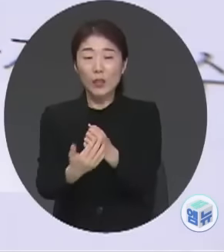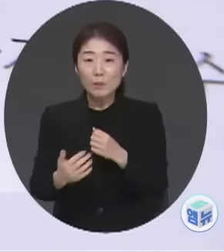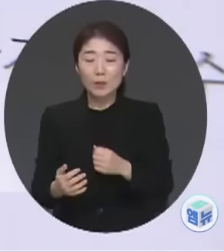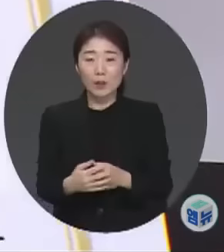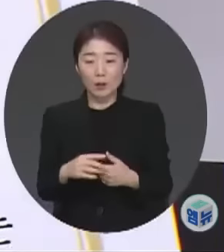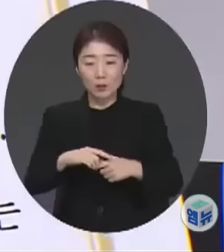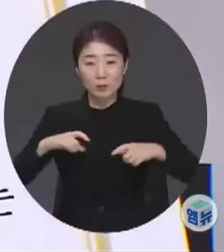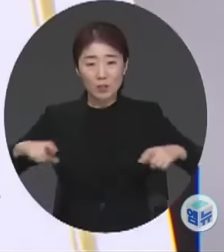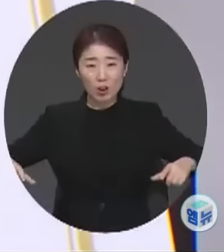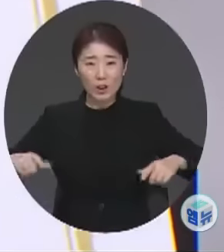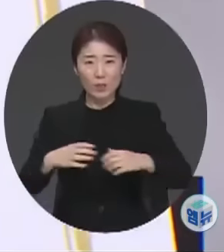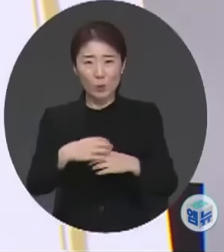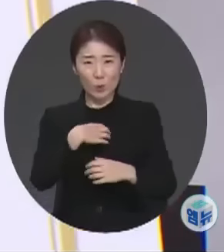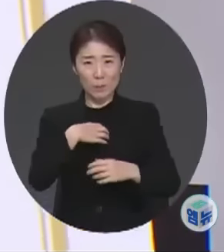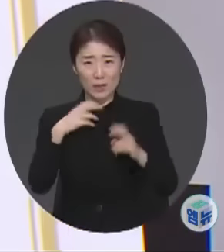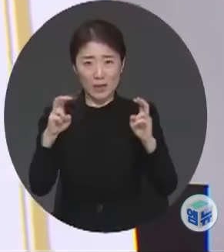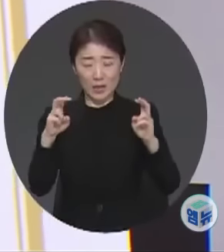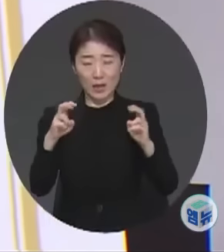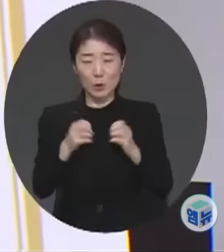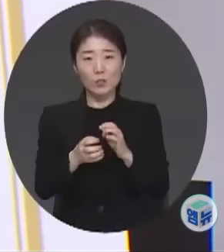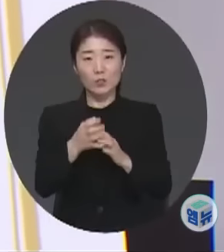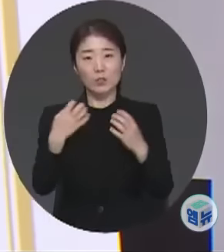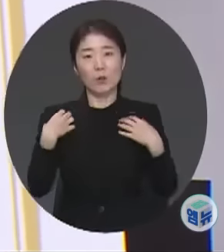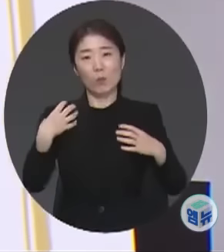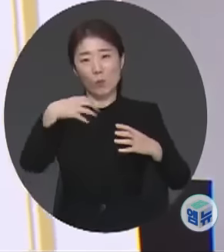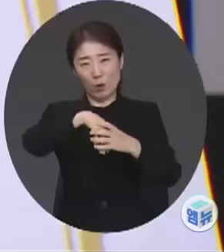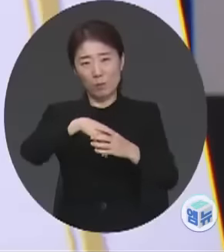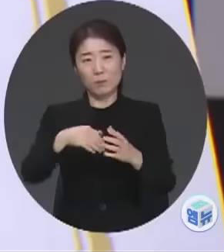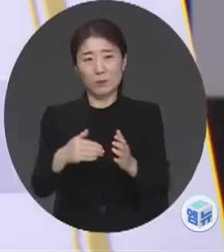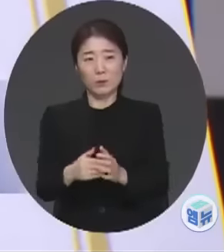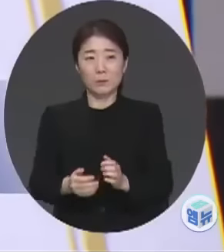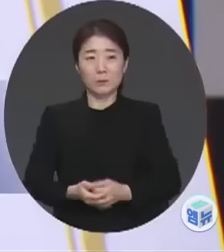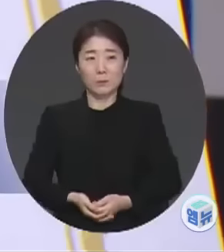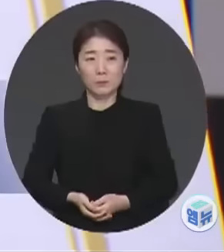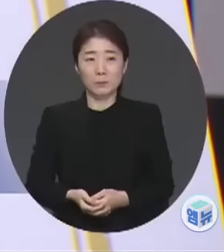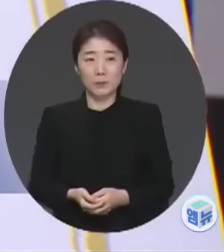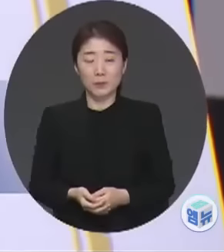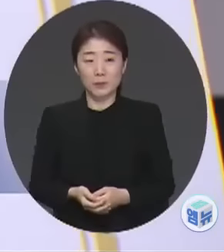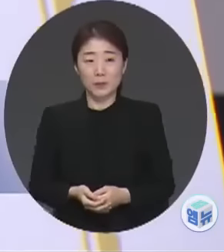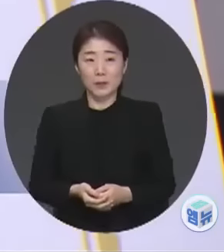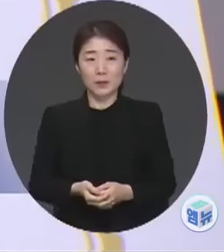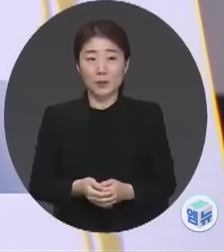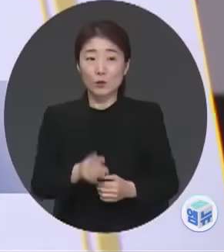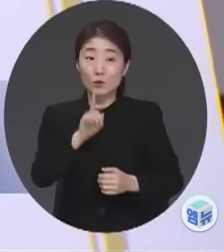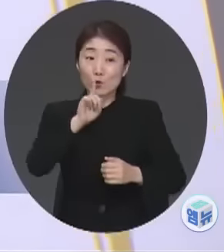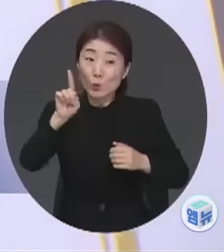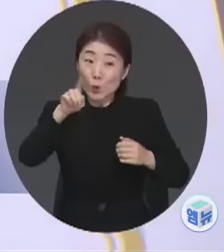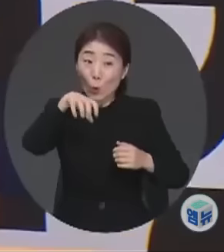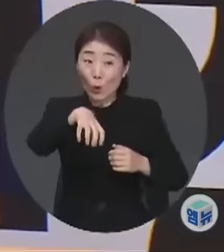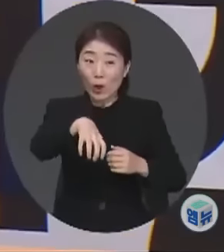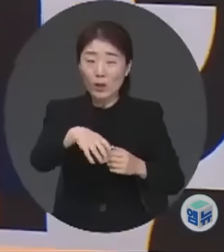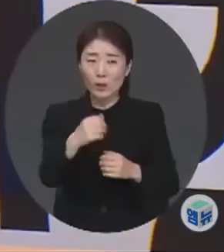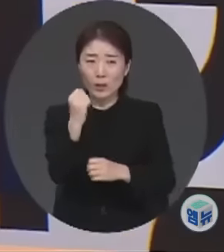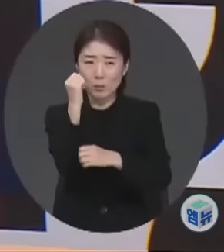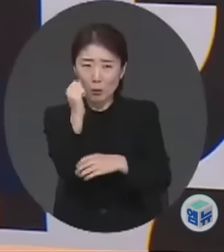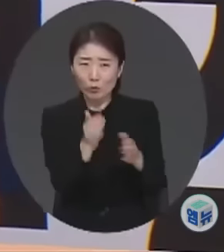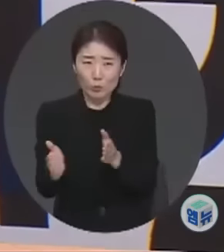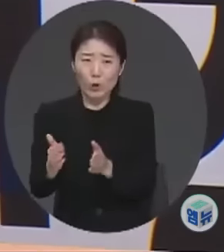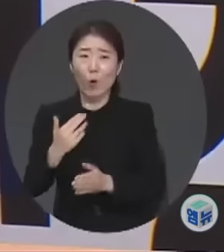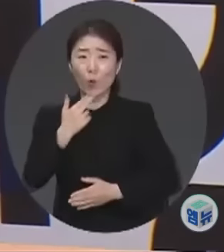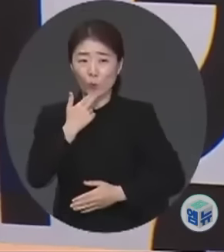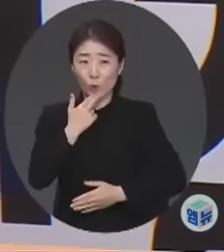대상에 창원시를 선정했습니다. 원청해야 할 기본적 조치도 하지 않았다. 또한